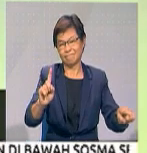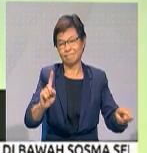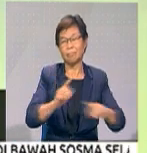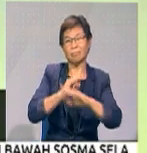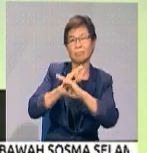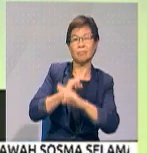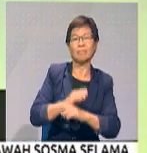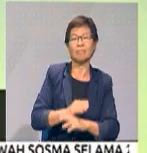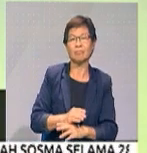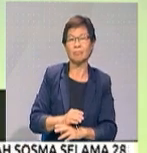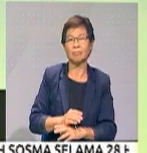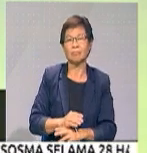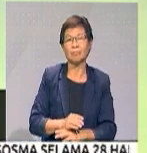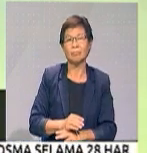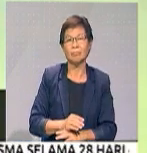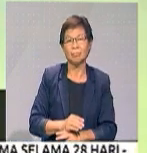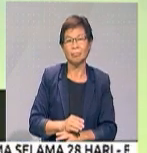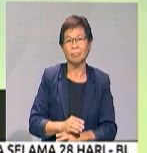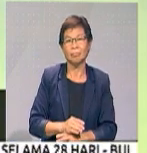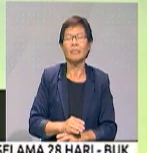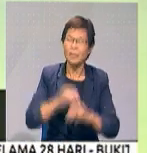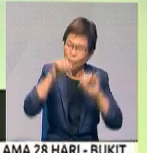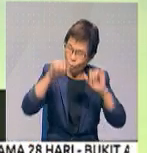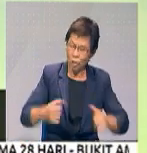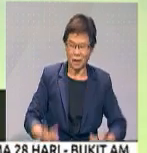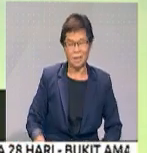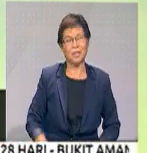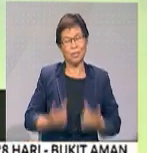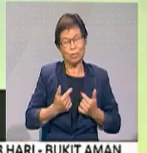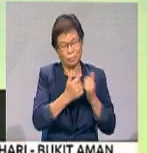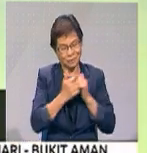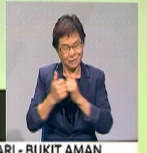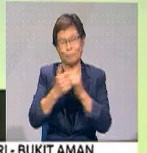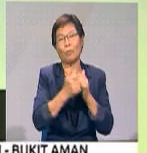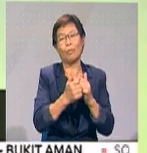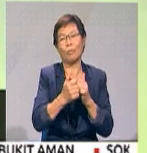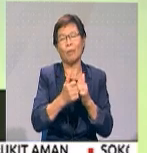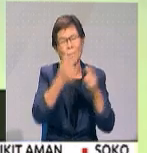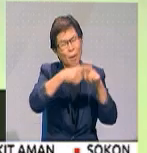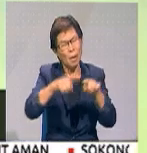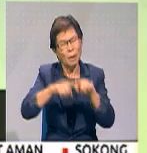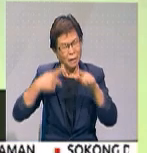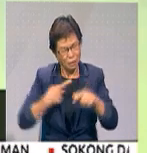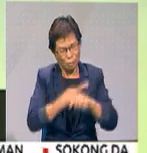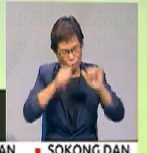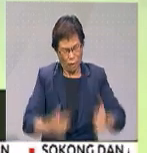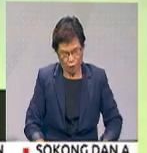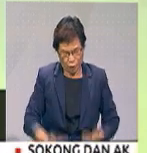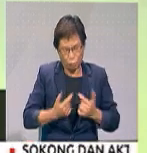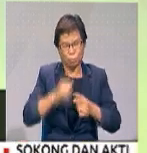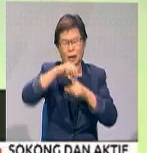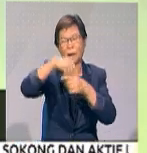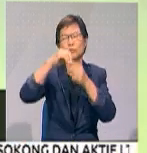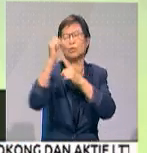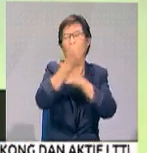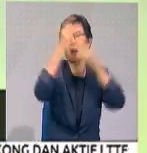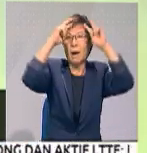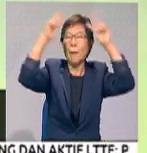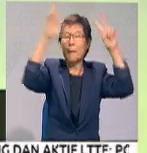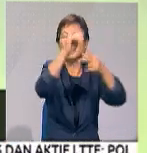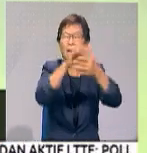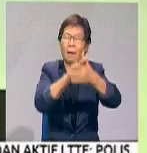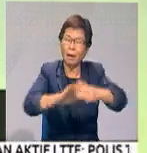menghalang kita untuk hidup bersama dalam suasana yang aman dan